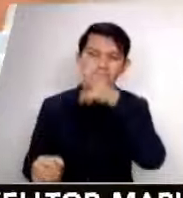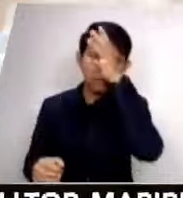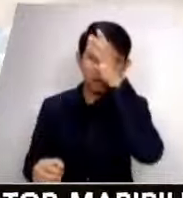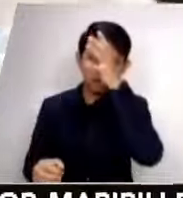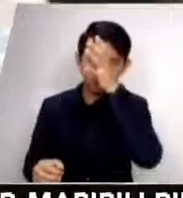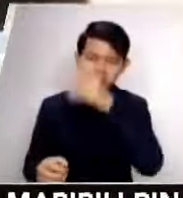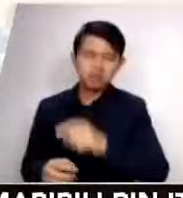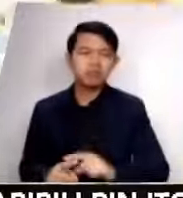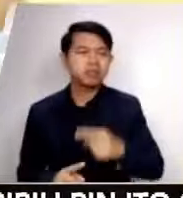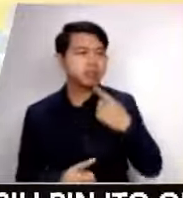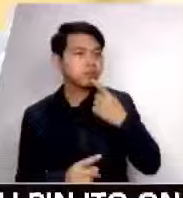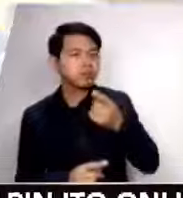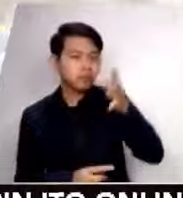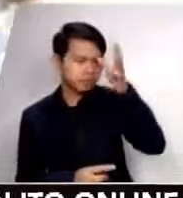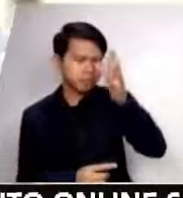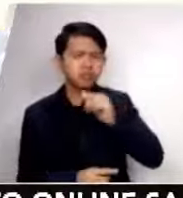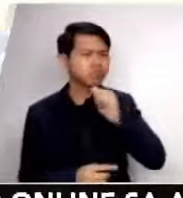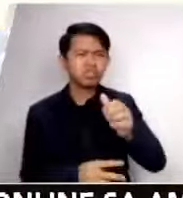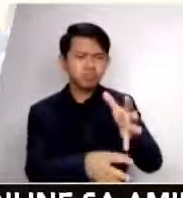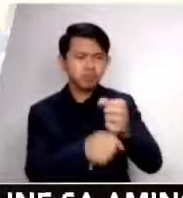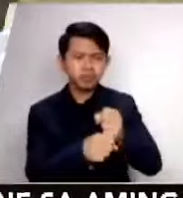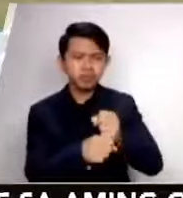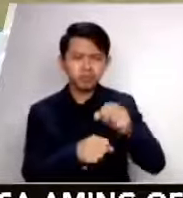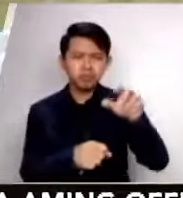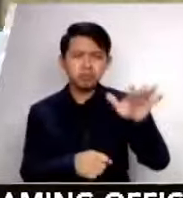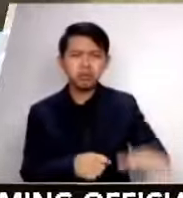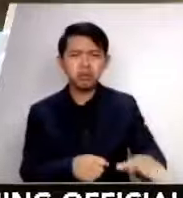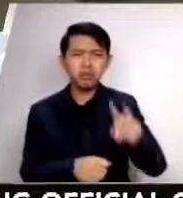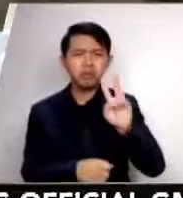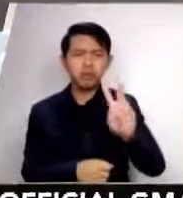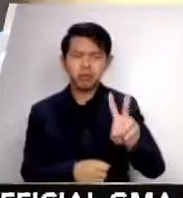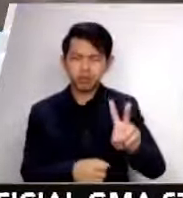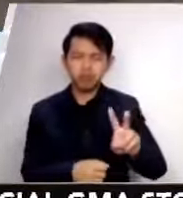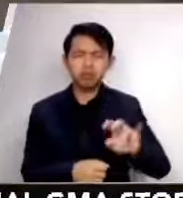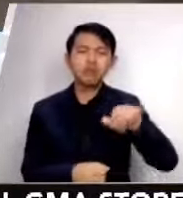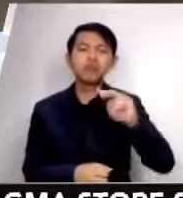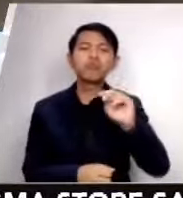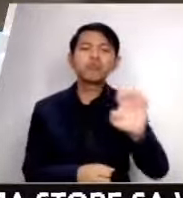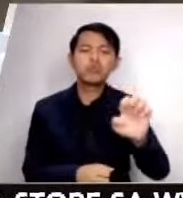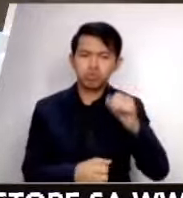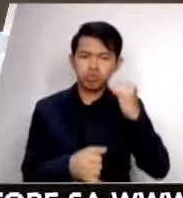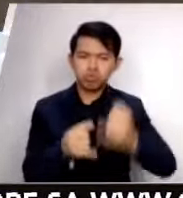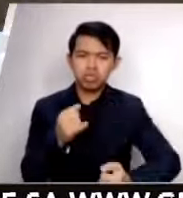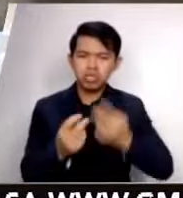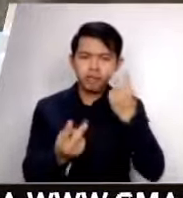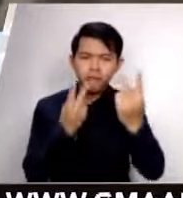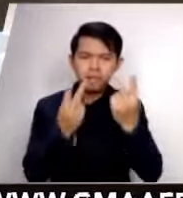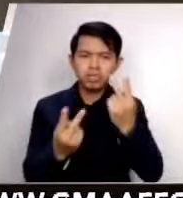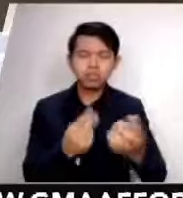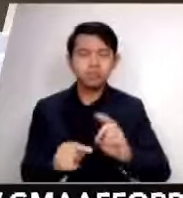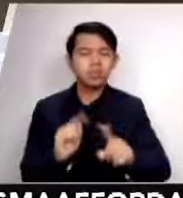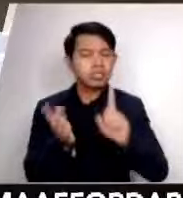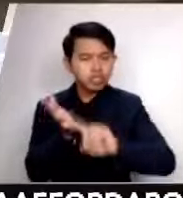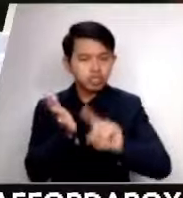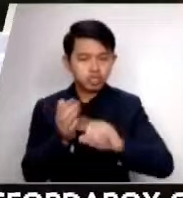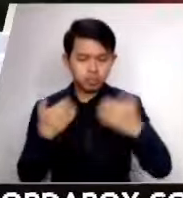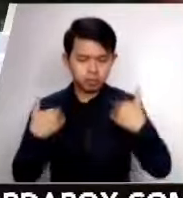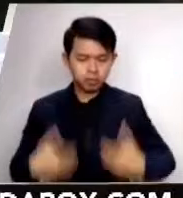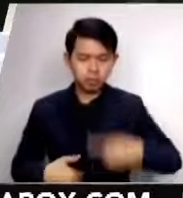anak. Hunyo pa raw nang huli niyang bisitahin ang mga ito. Magsasagawa ng autopsy para matukoy ang sanhi ng pagkamatay ng mga